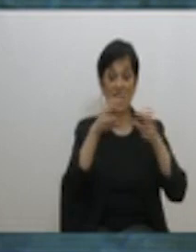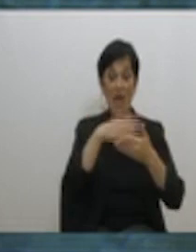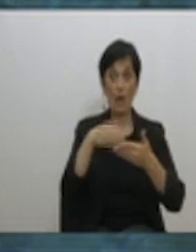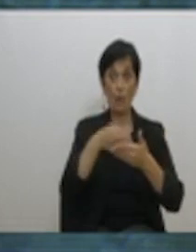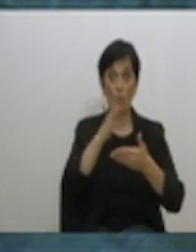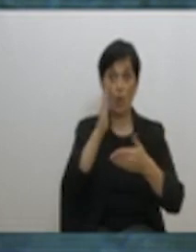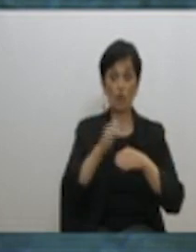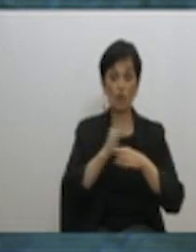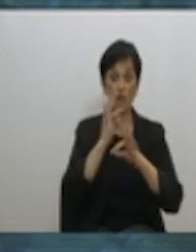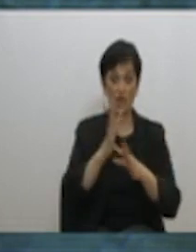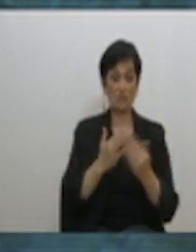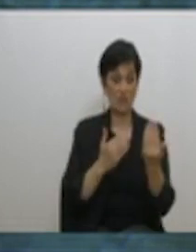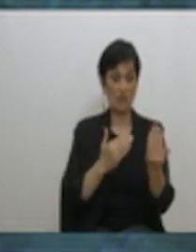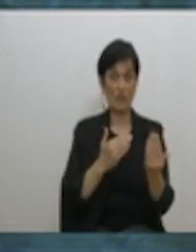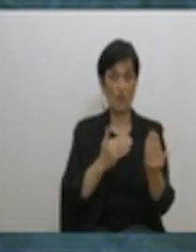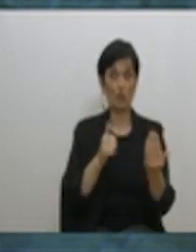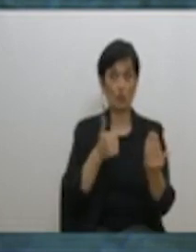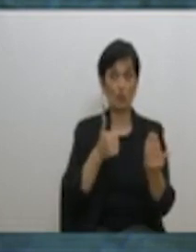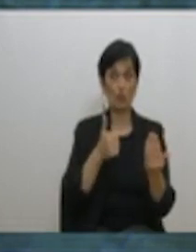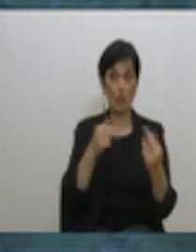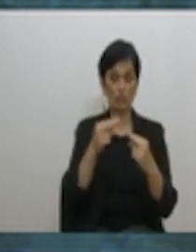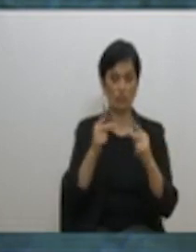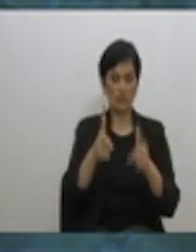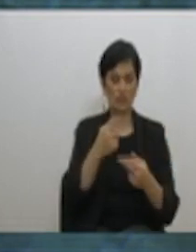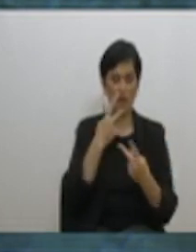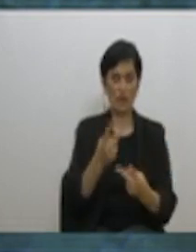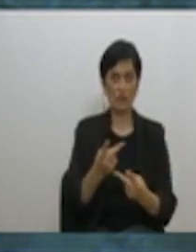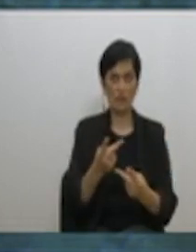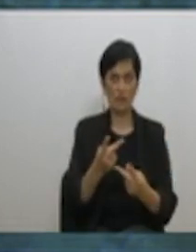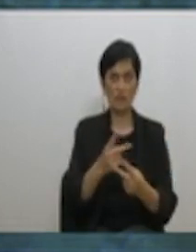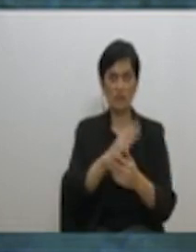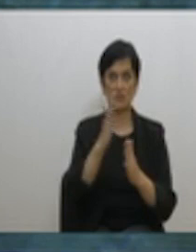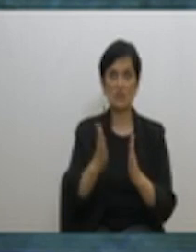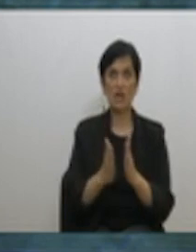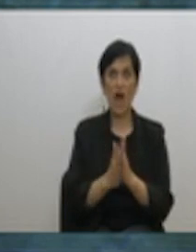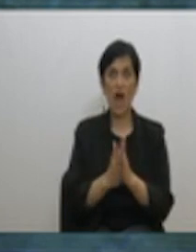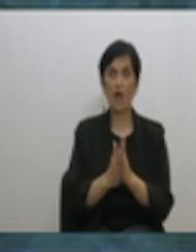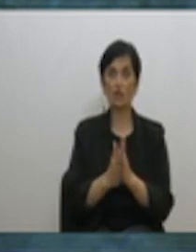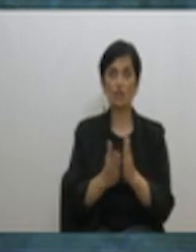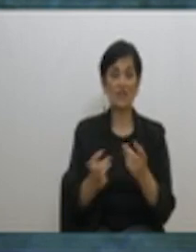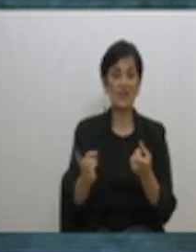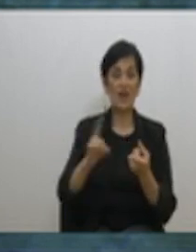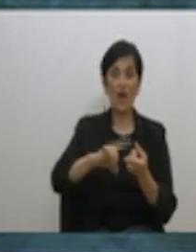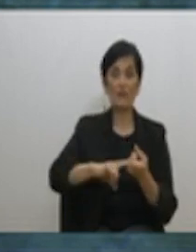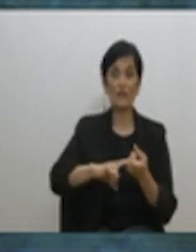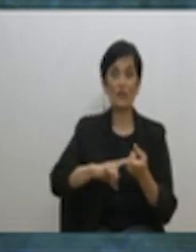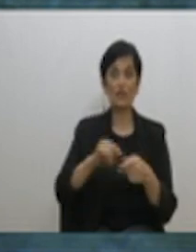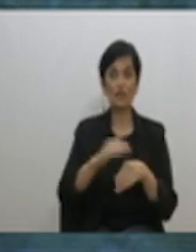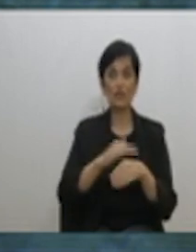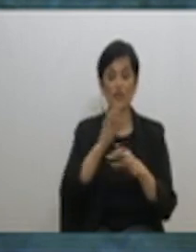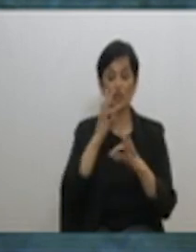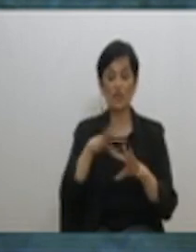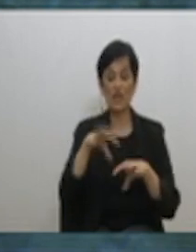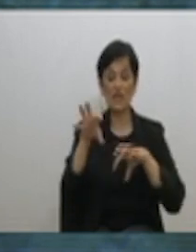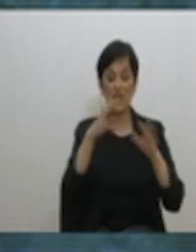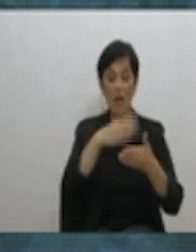მოხდებოდა შეწყალებისთვის და აი თქვენ როგორ კარგად დაადასტურეთ, რომ საერთოდ არანაირი კავშირი შეწყალებას და